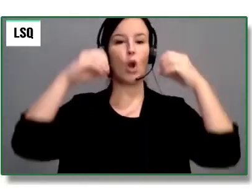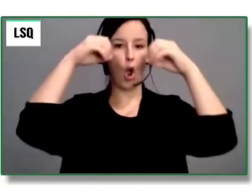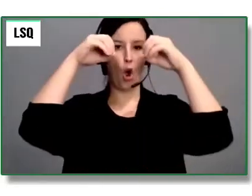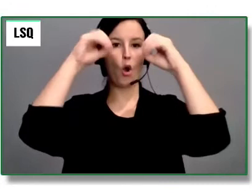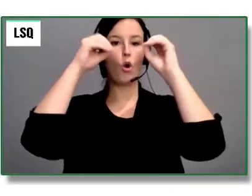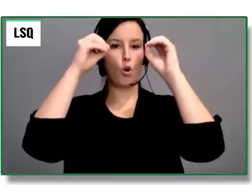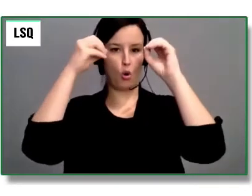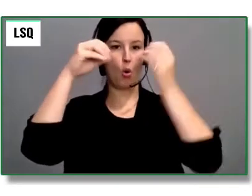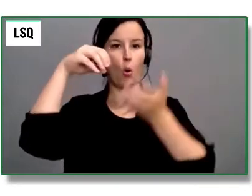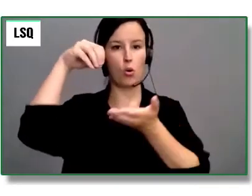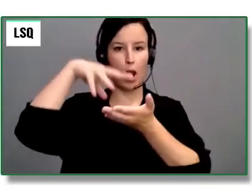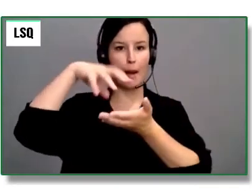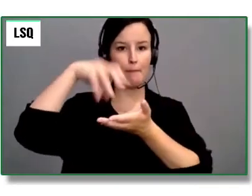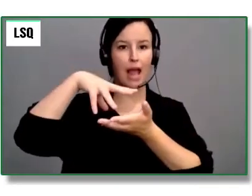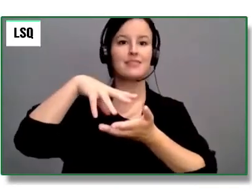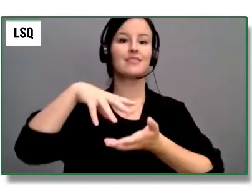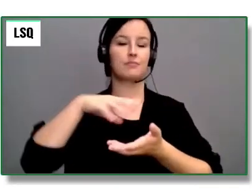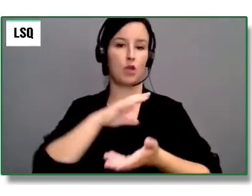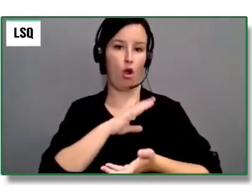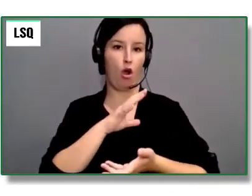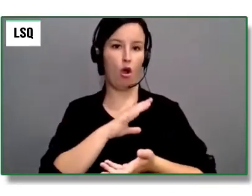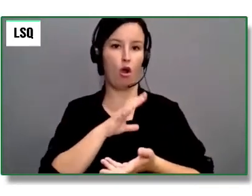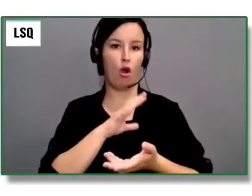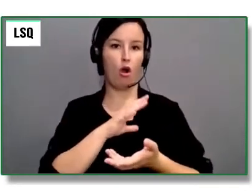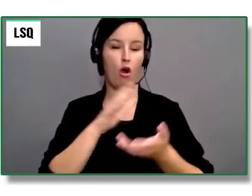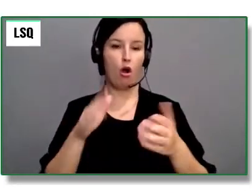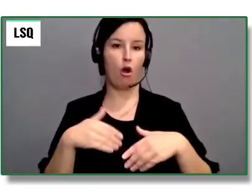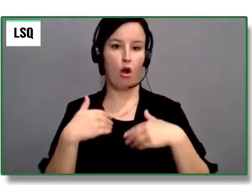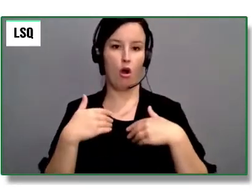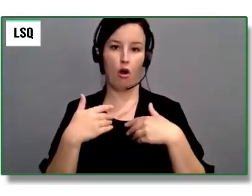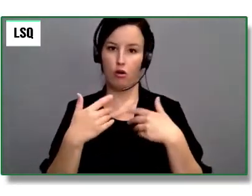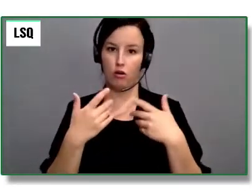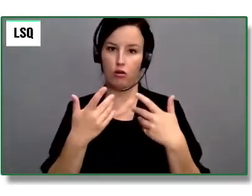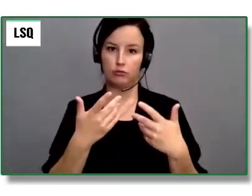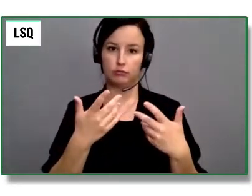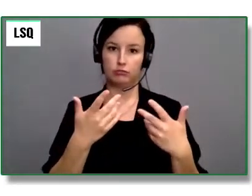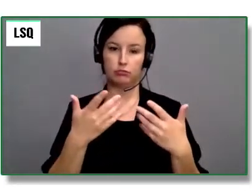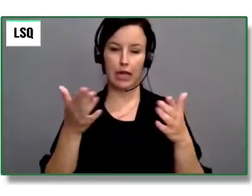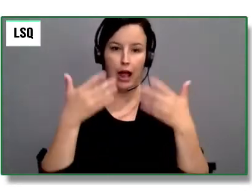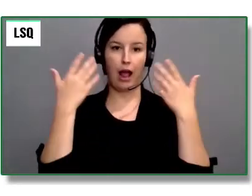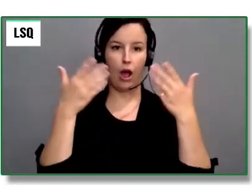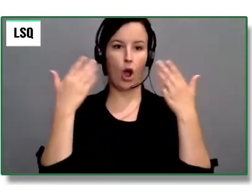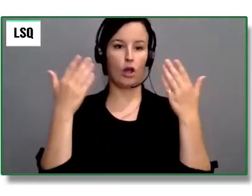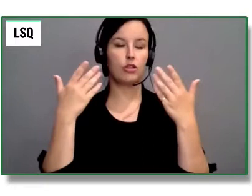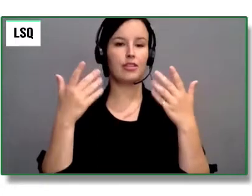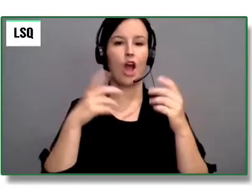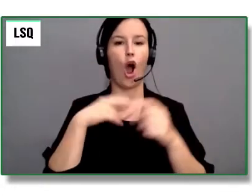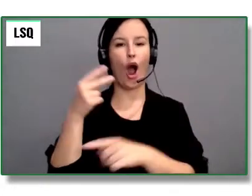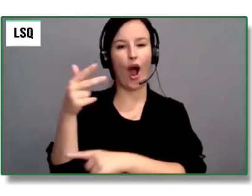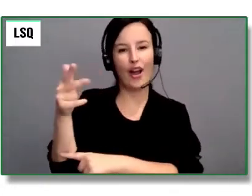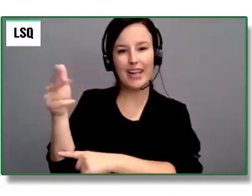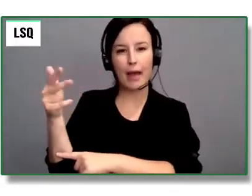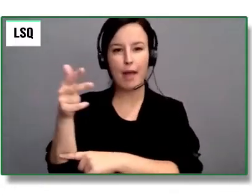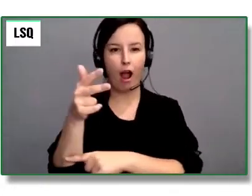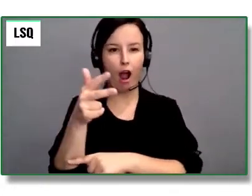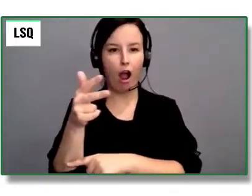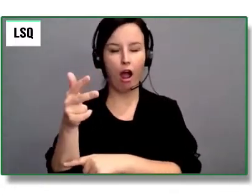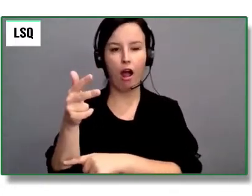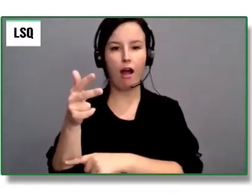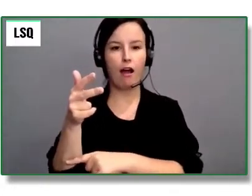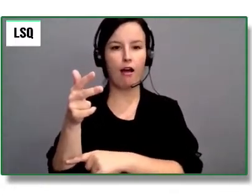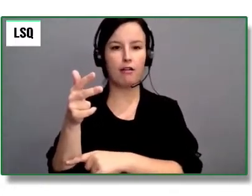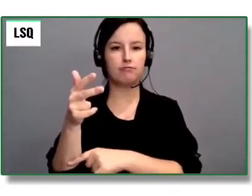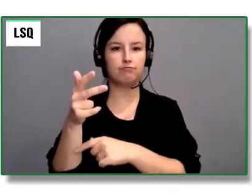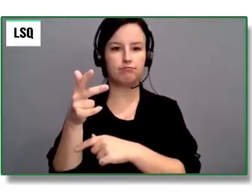Alors, les randonnées virtuelles offertes par Google, il y a des caméras donc qui fonctionnent comme les caméras